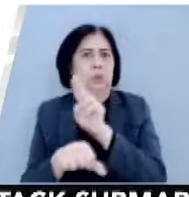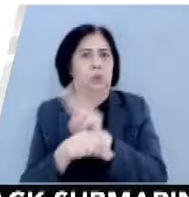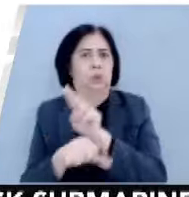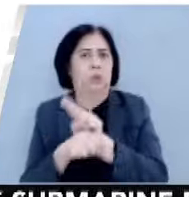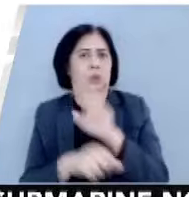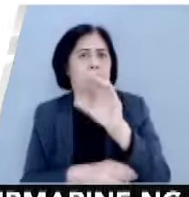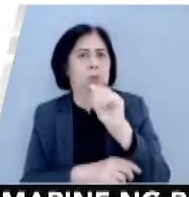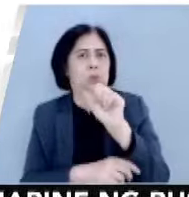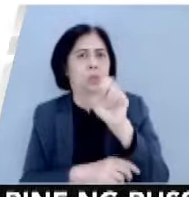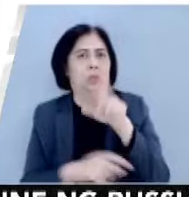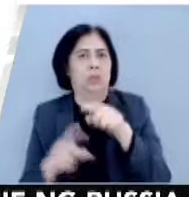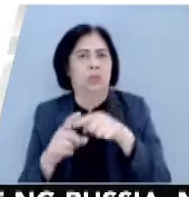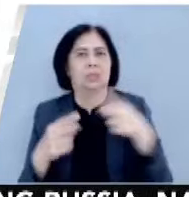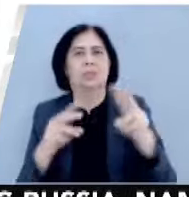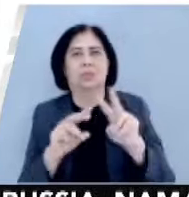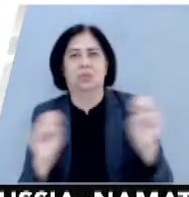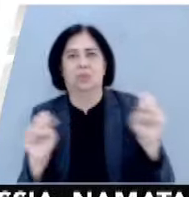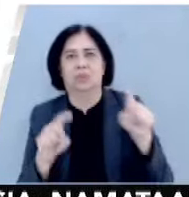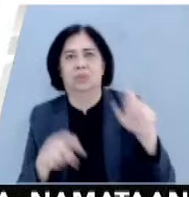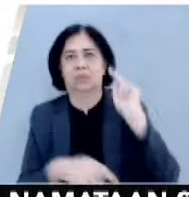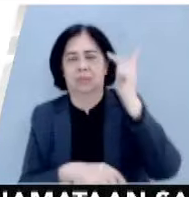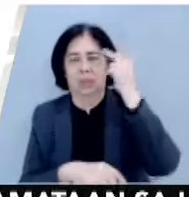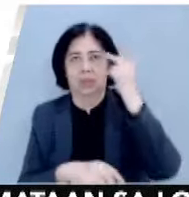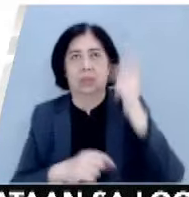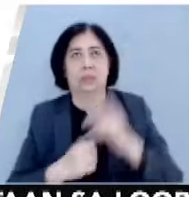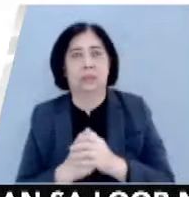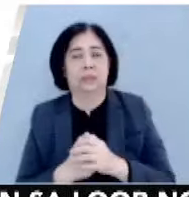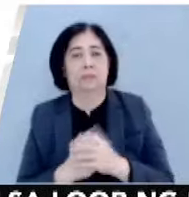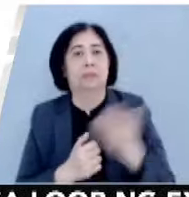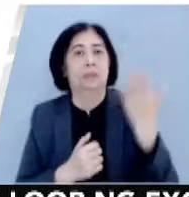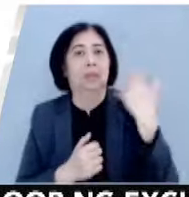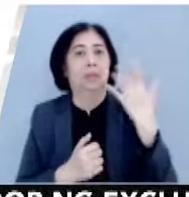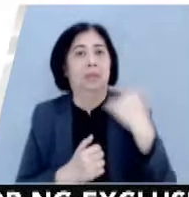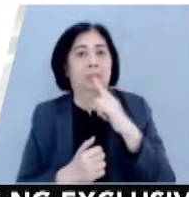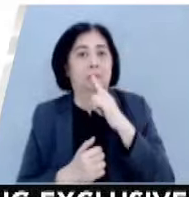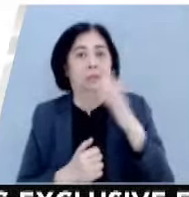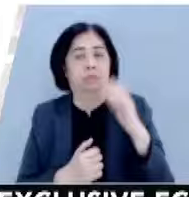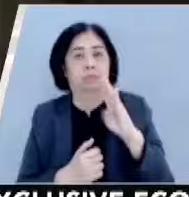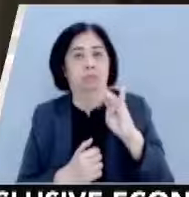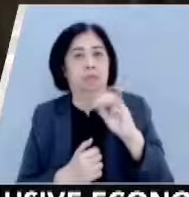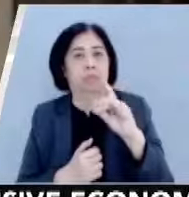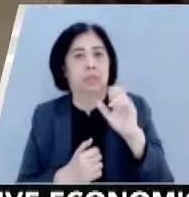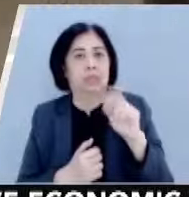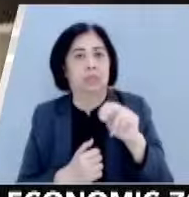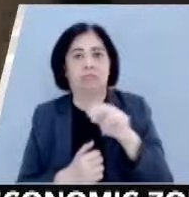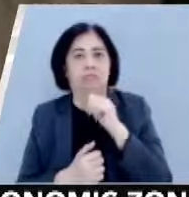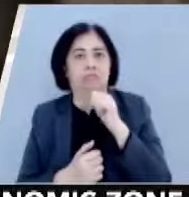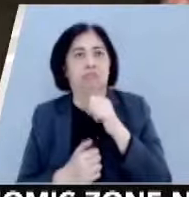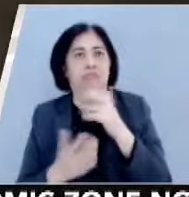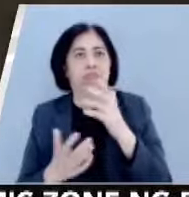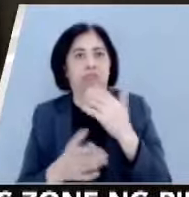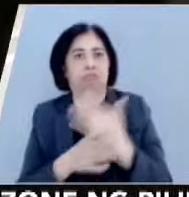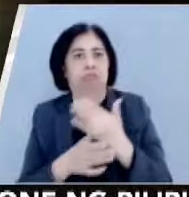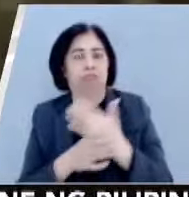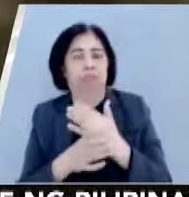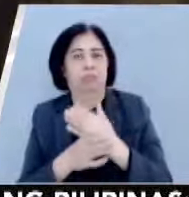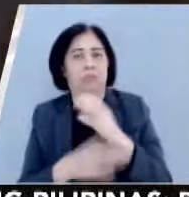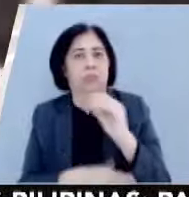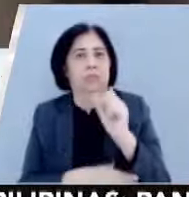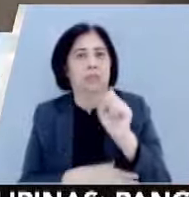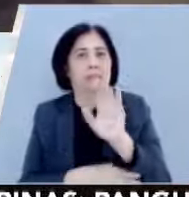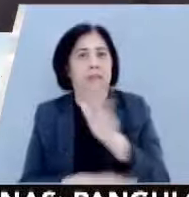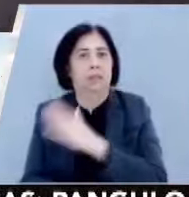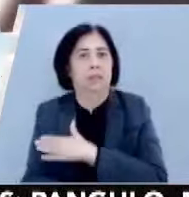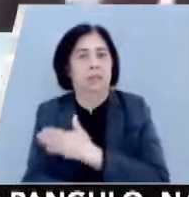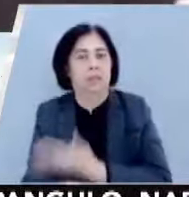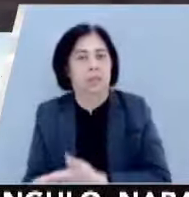ng mga kalaban sa politika. Dating ipinangako ni Biden na hindi siya mangingialam sa kaso ng kanyang anak. Sabi